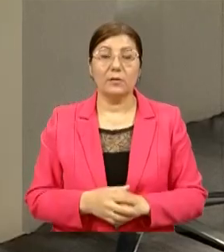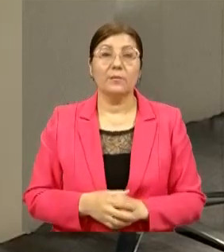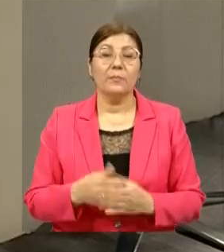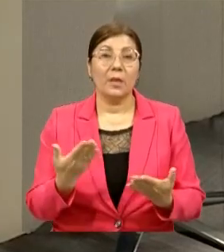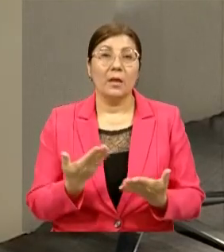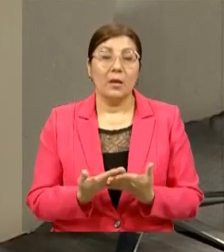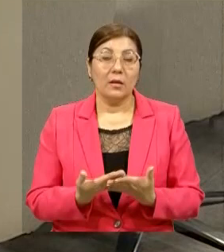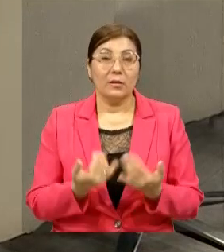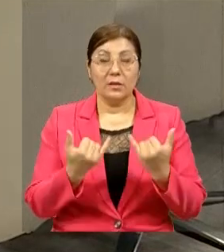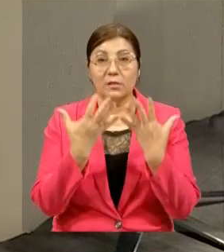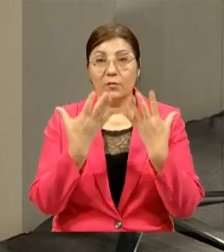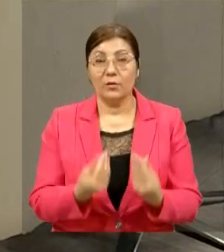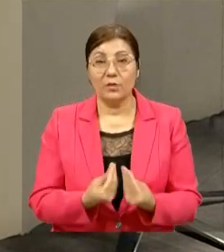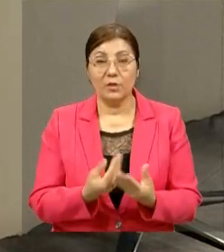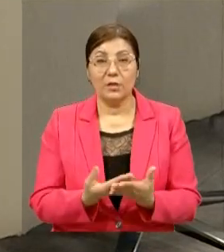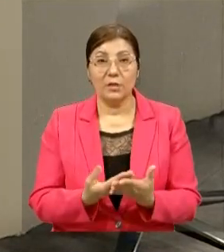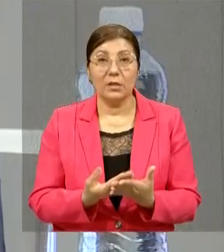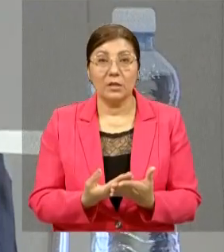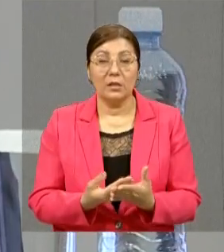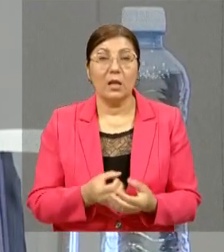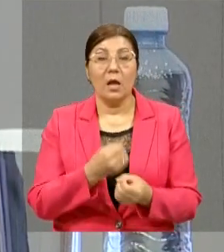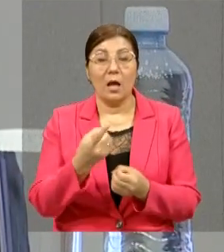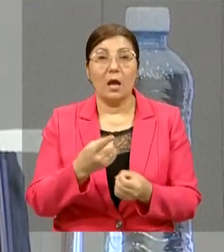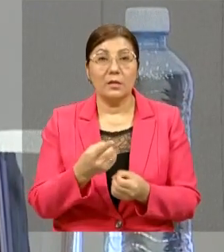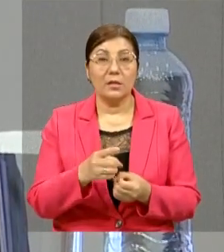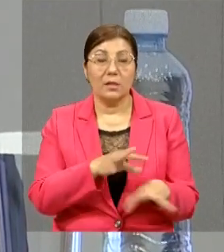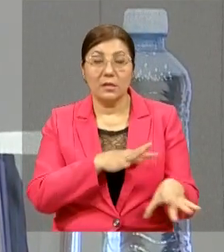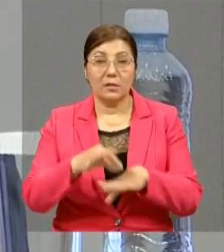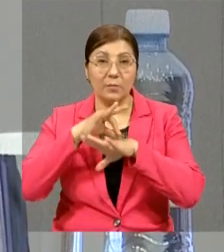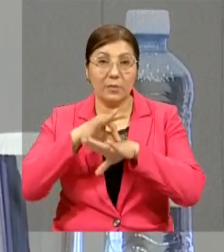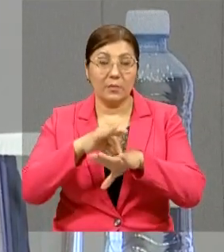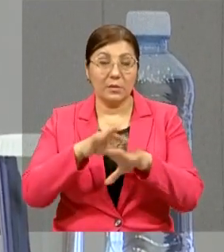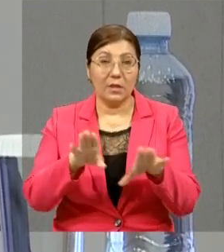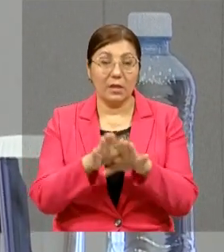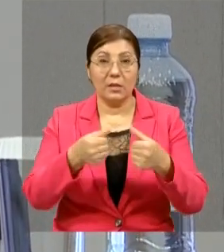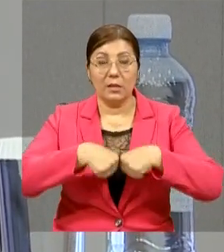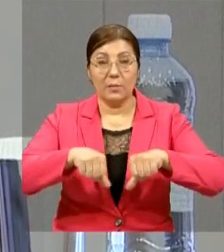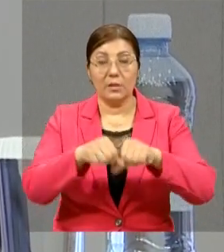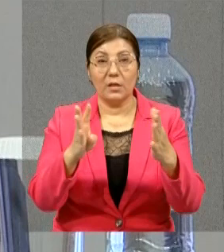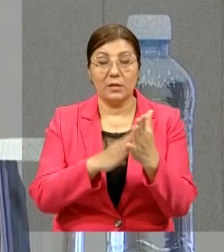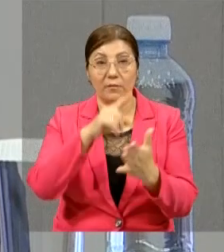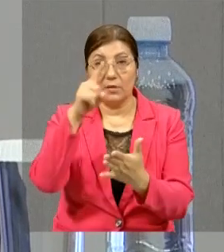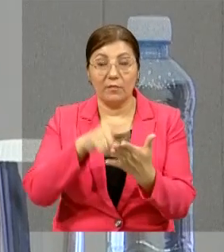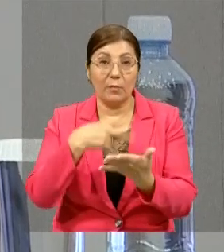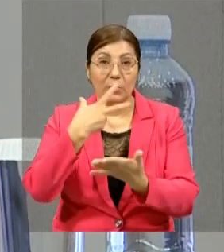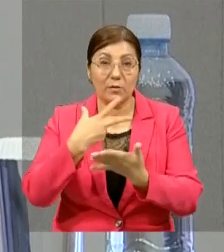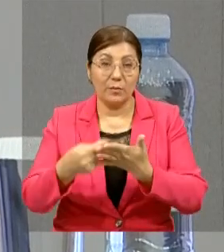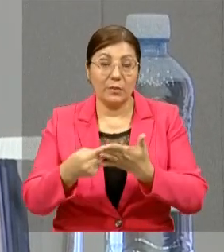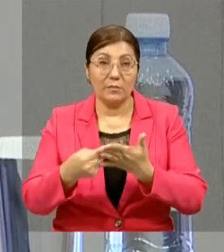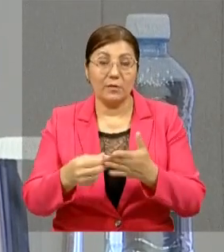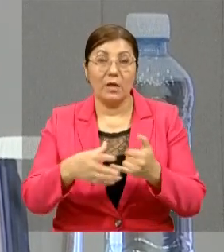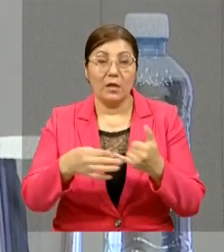проектов на сегодняшний день проведено 11 мероприятий в рамках данной комиссии де вопросов закуп